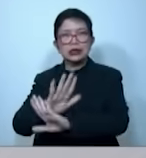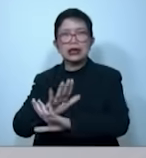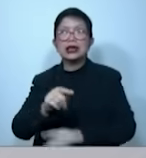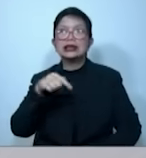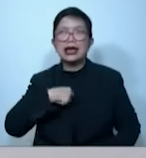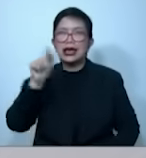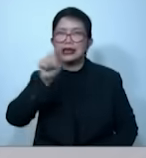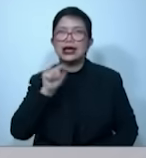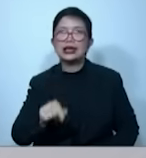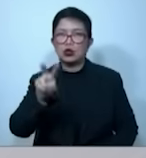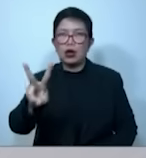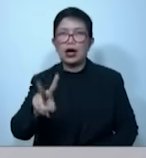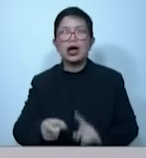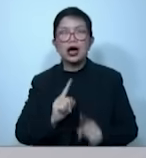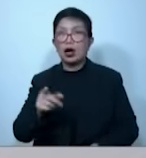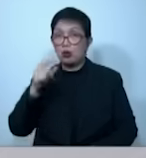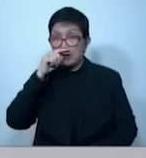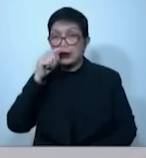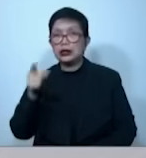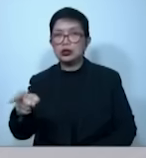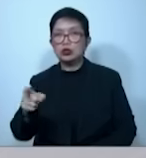pertanya Kalau bapak